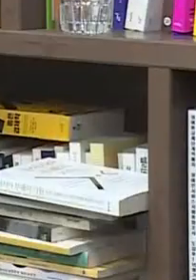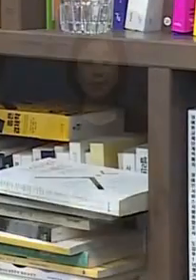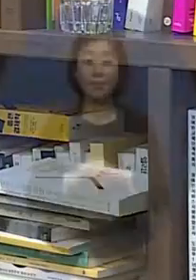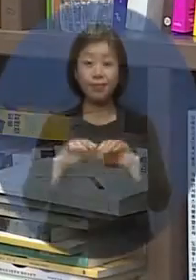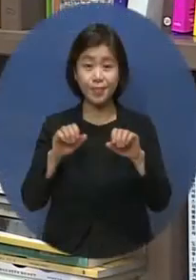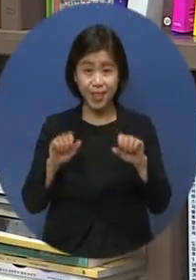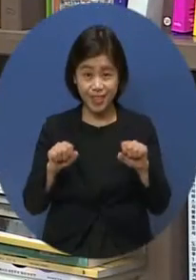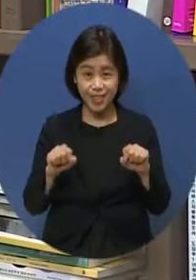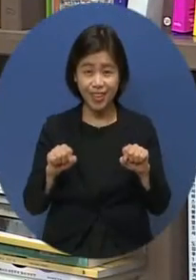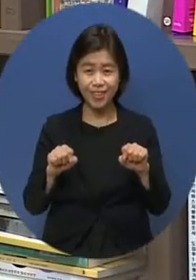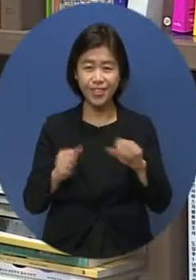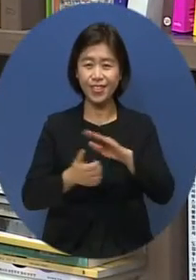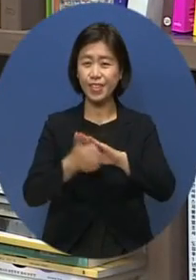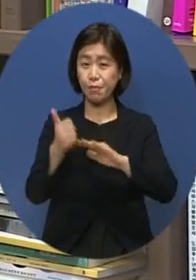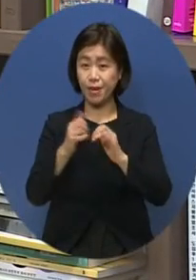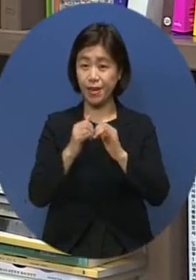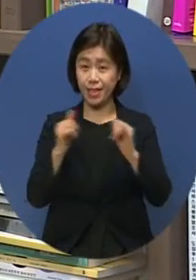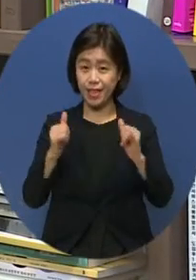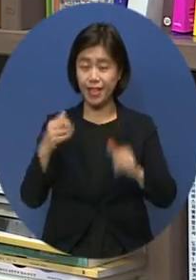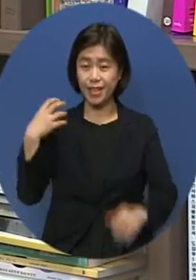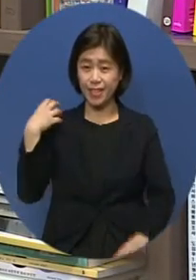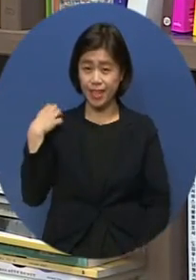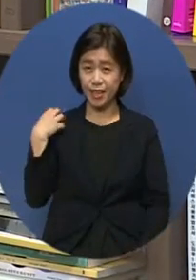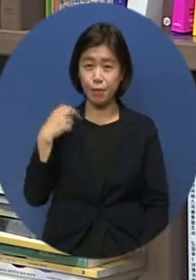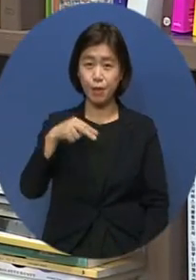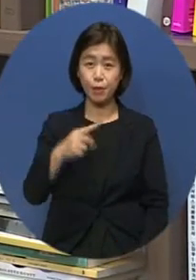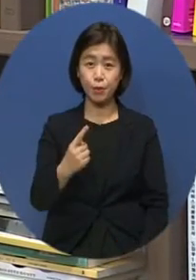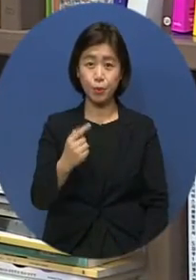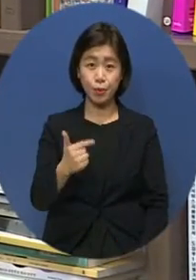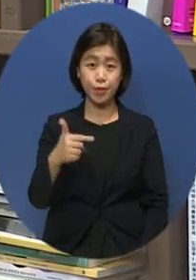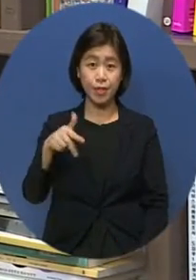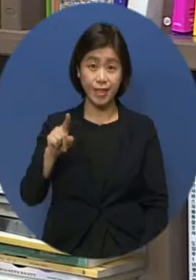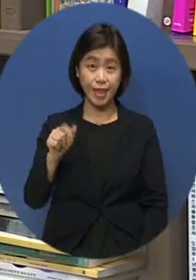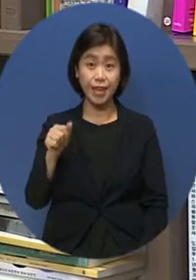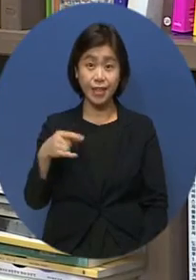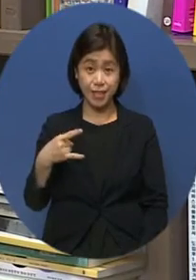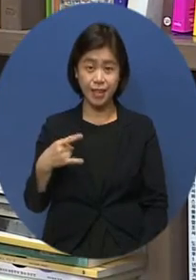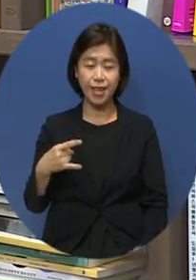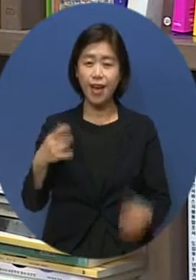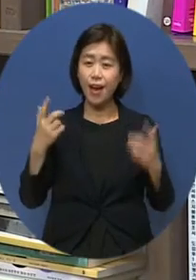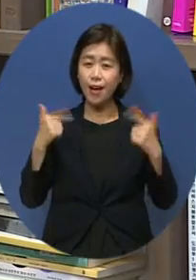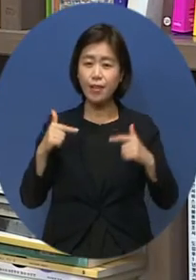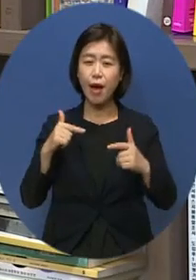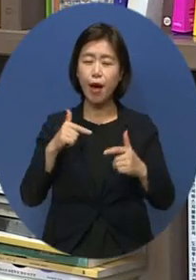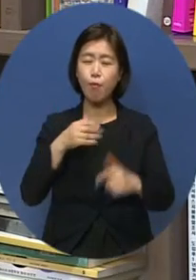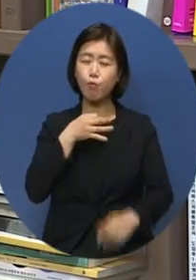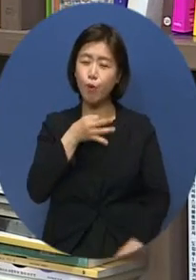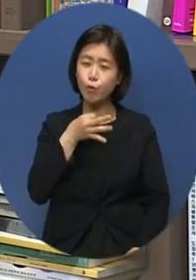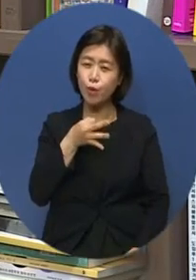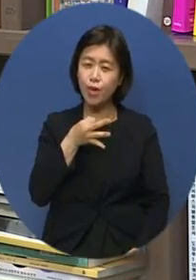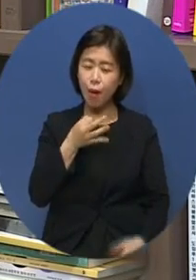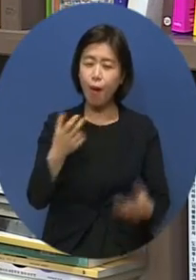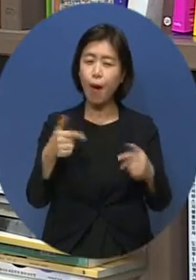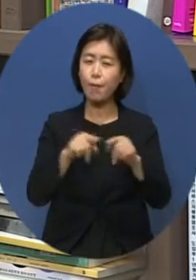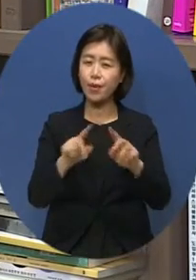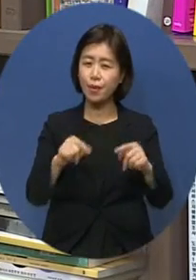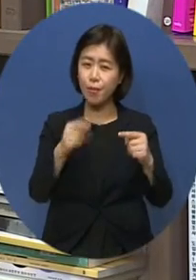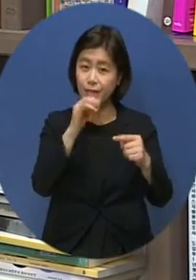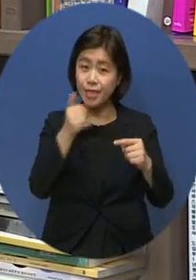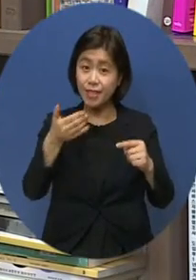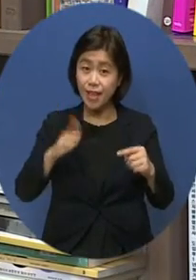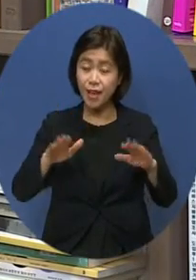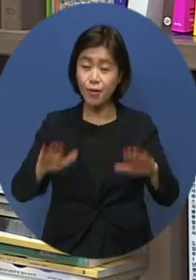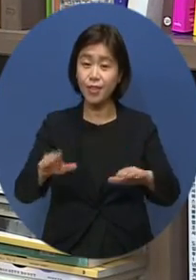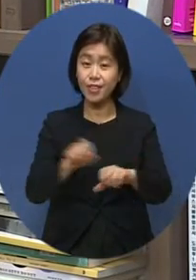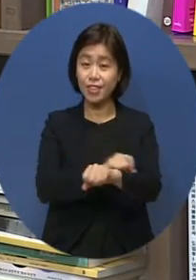안녕하세요. 휴먼다큐 희망인의 손자희입니다. 항상 나레이션으로 여러분들을 찾아뵀었는데요. 오늘은 좀 특별한 시간을